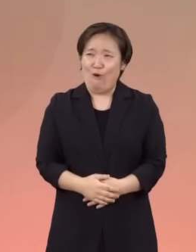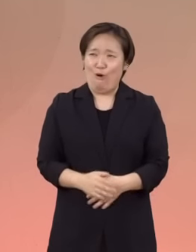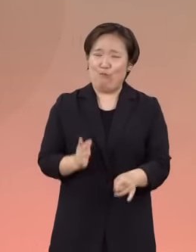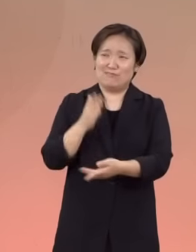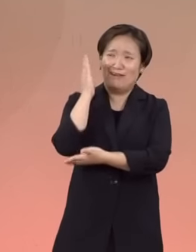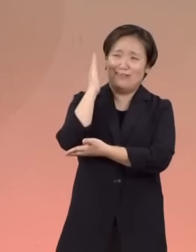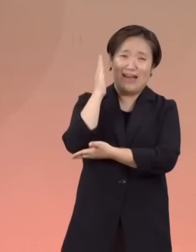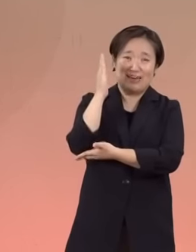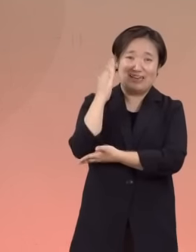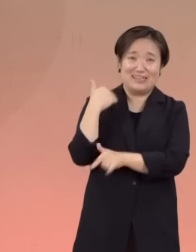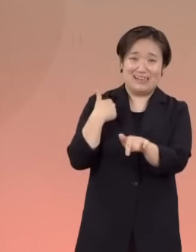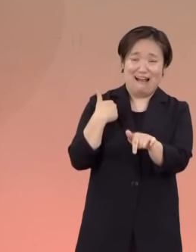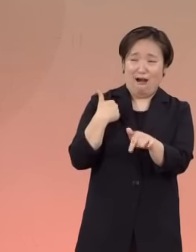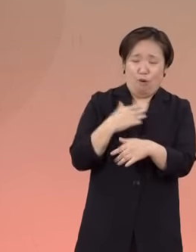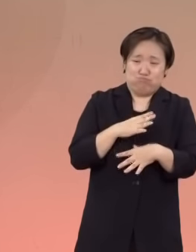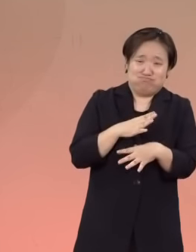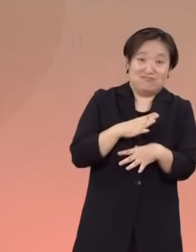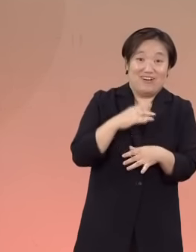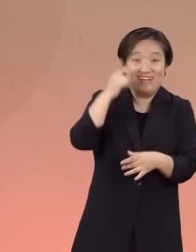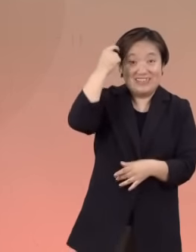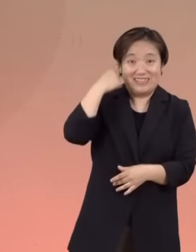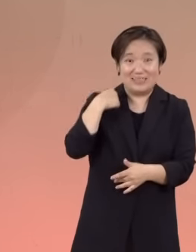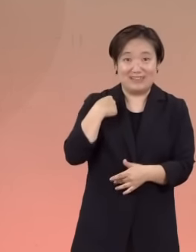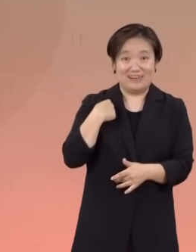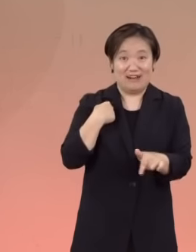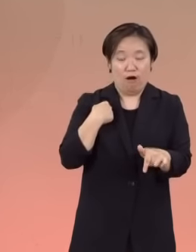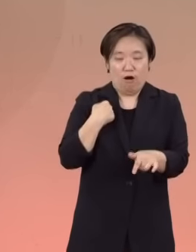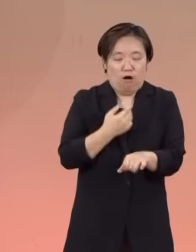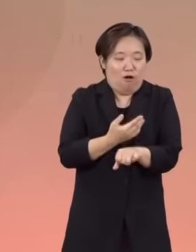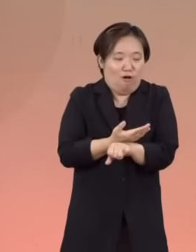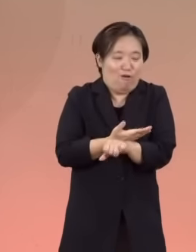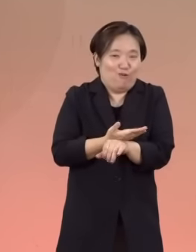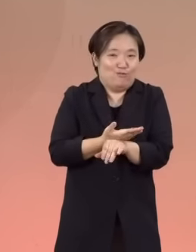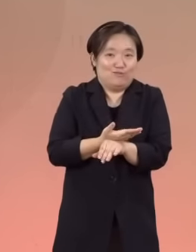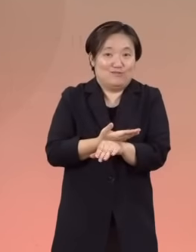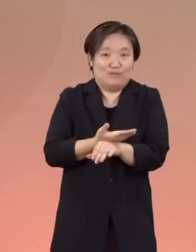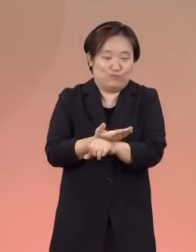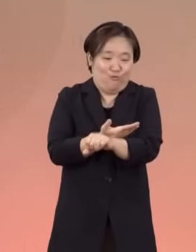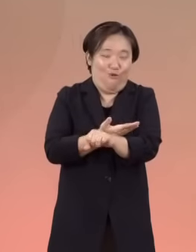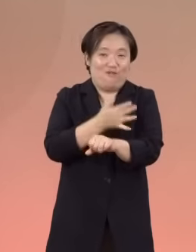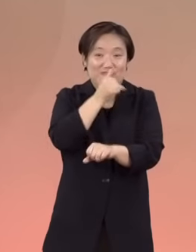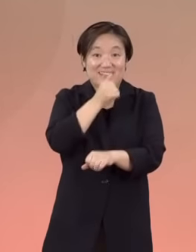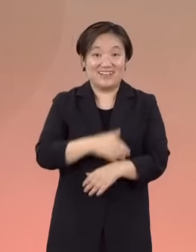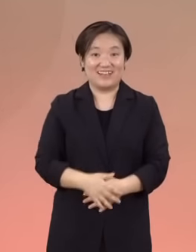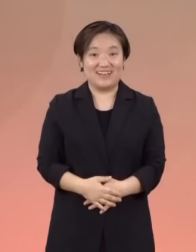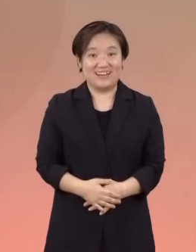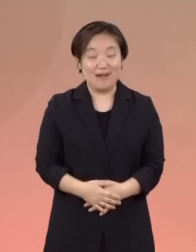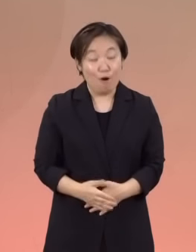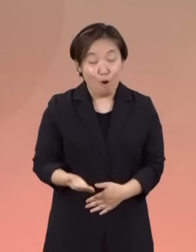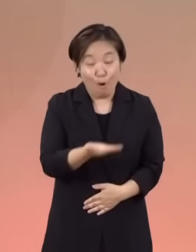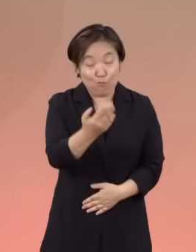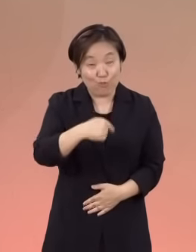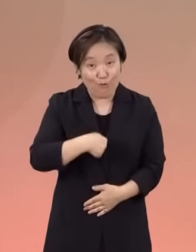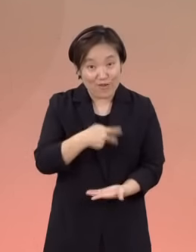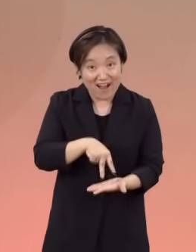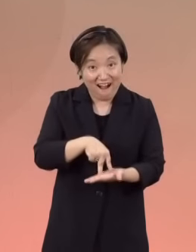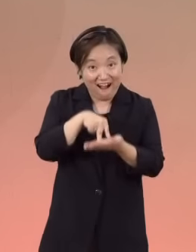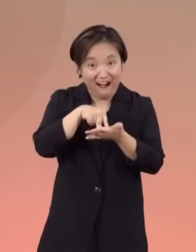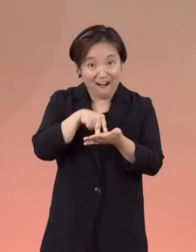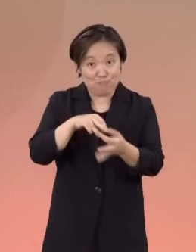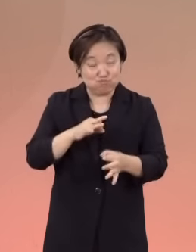어 저도 무서워 가지고 등줄 서늘 하더라고요 여러분 혼자서 엘리베이터 타는 거 무서우신